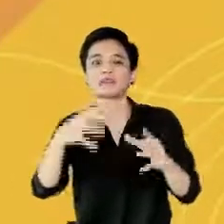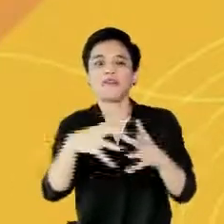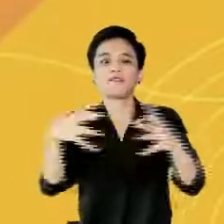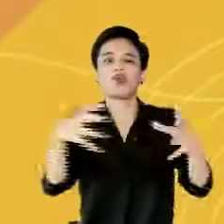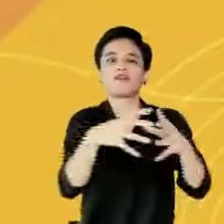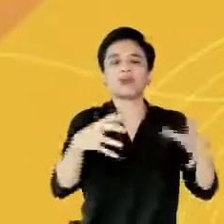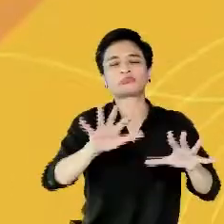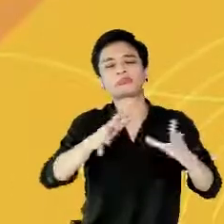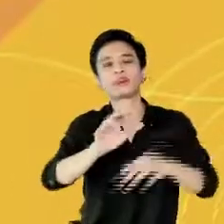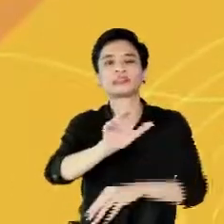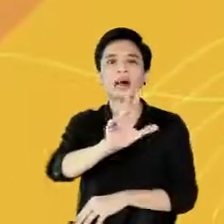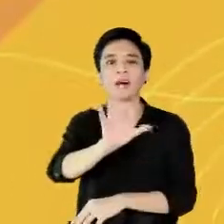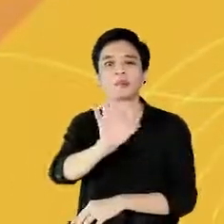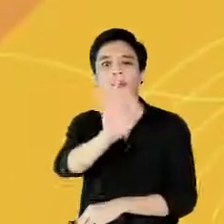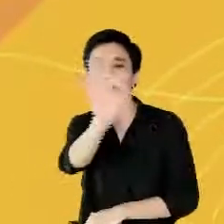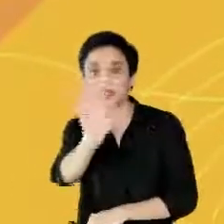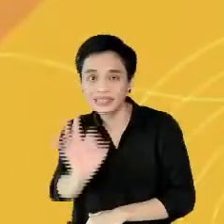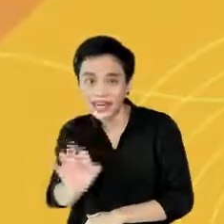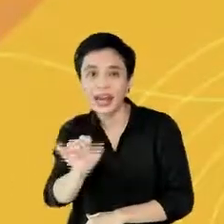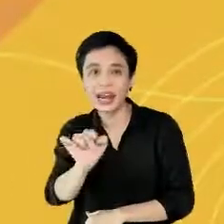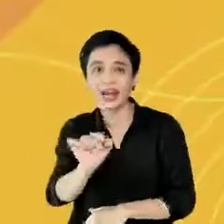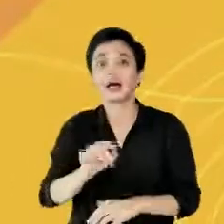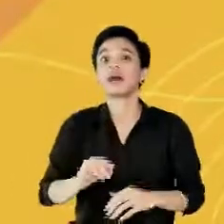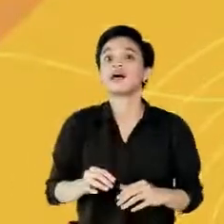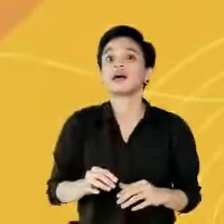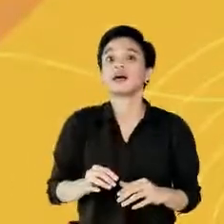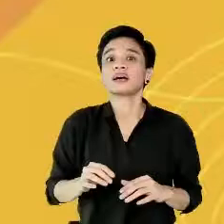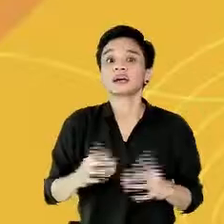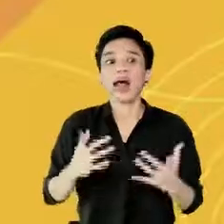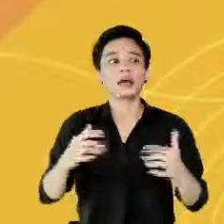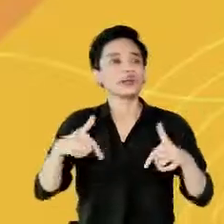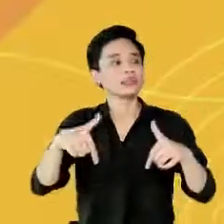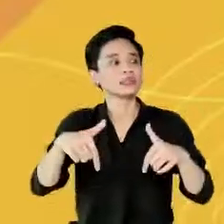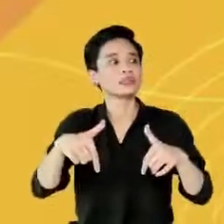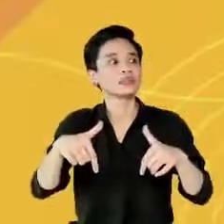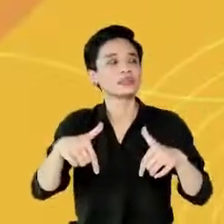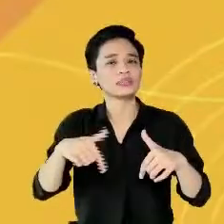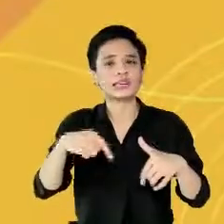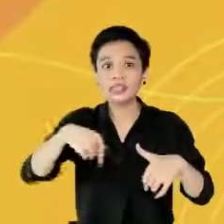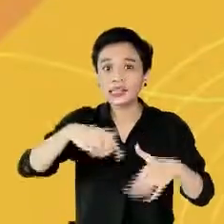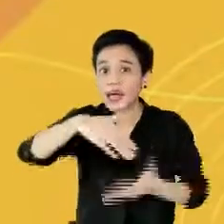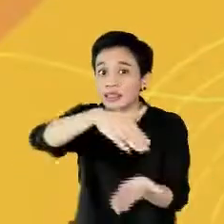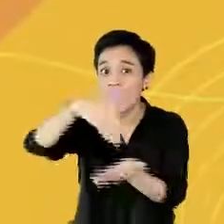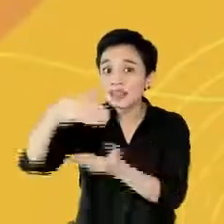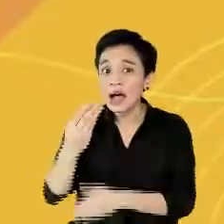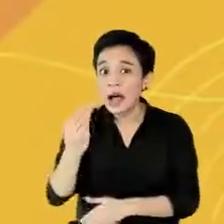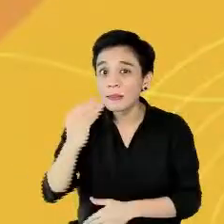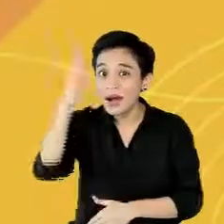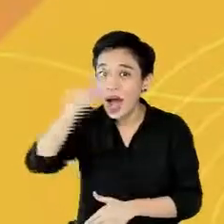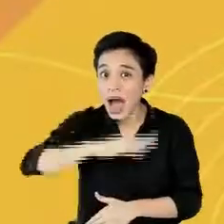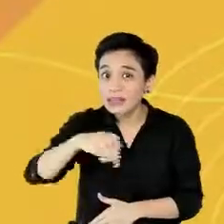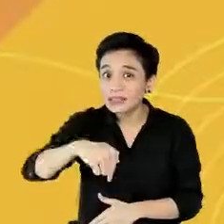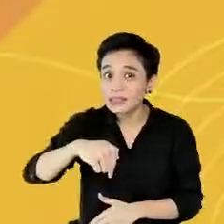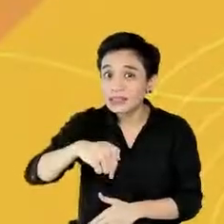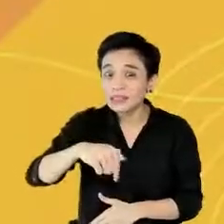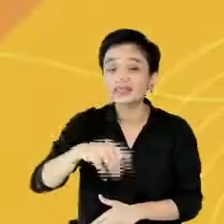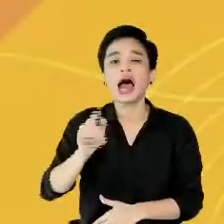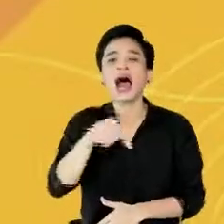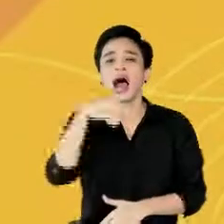kita siapkan yang tadi ini masih kosong mendata per hari ini ya Bu